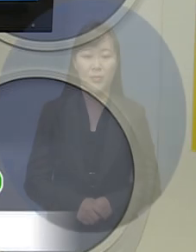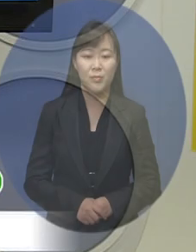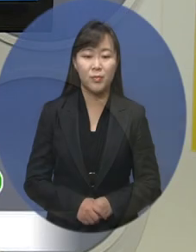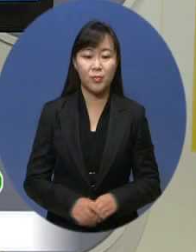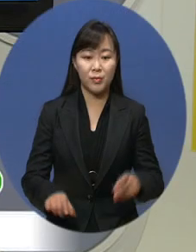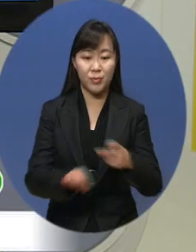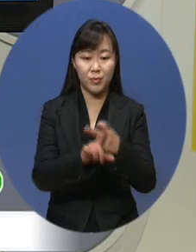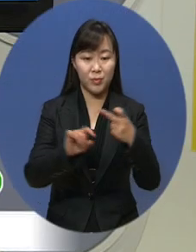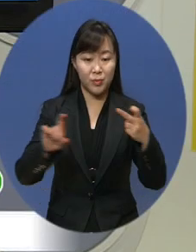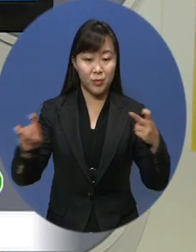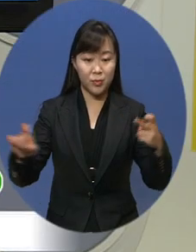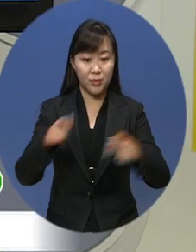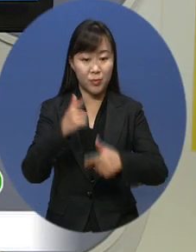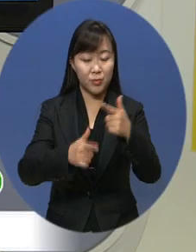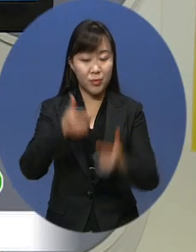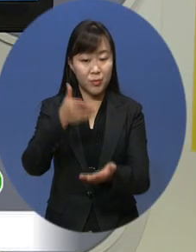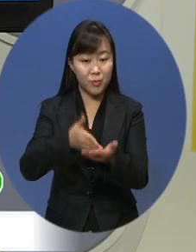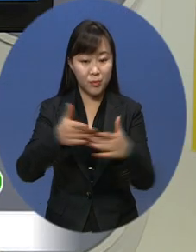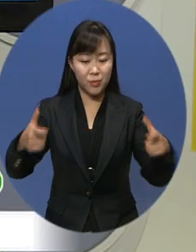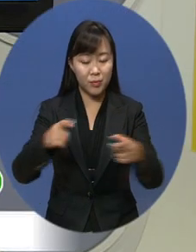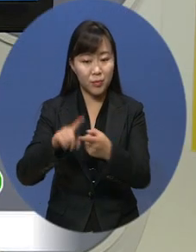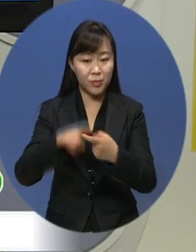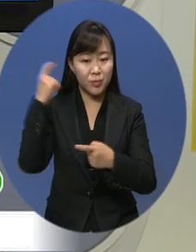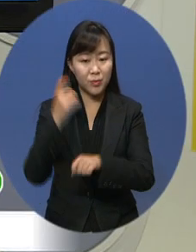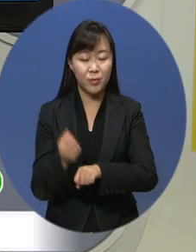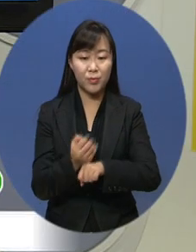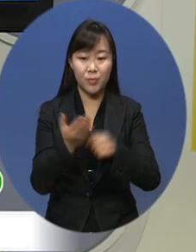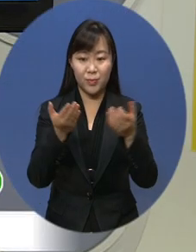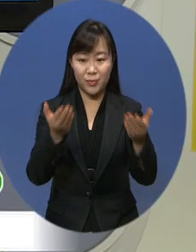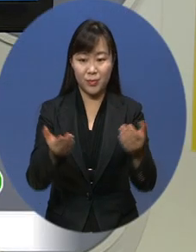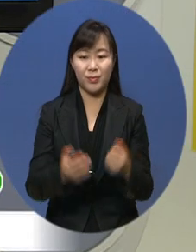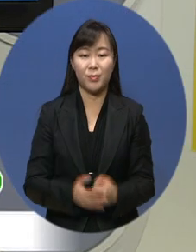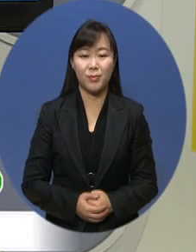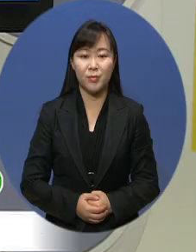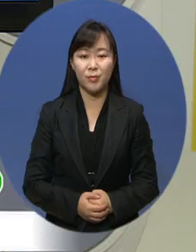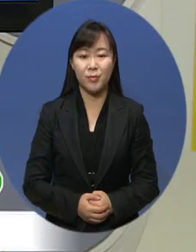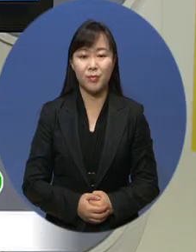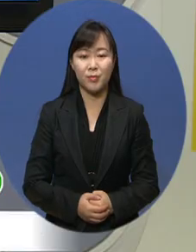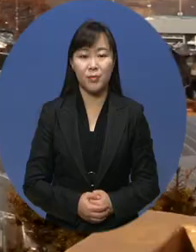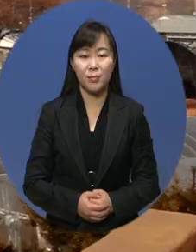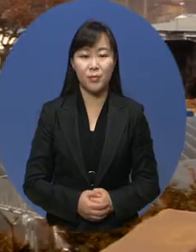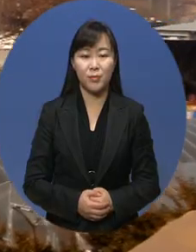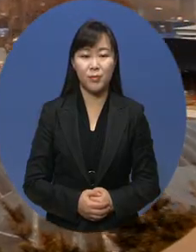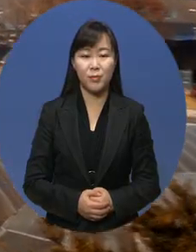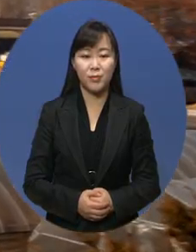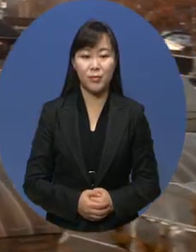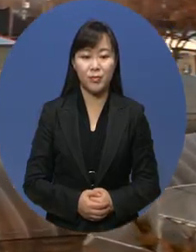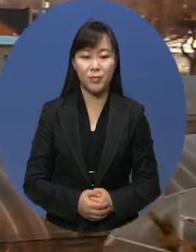12월 10일 목요일 만만한 뉴스는 지역 네트워크 소식으로 함께합니다.